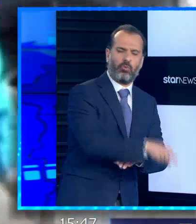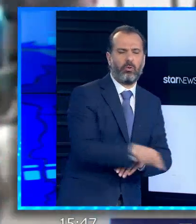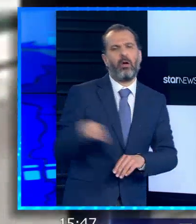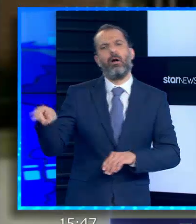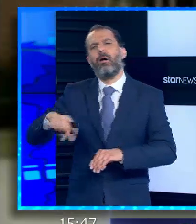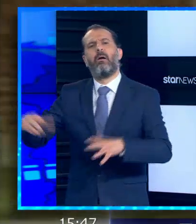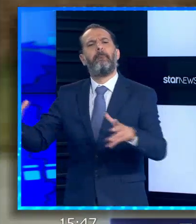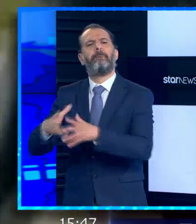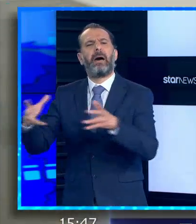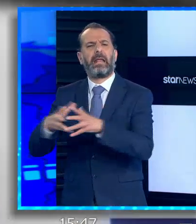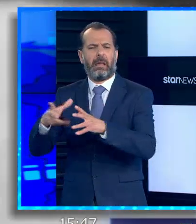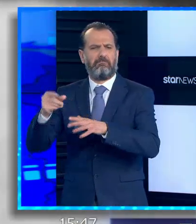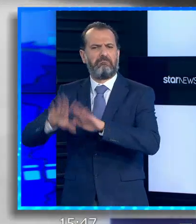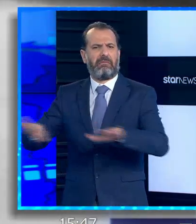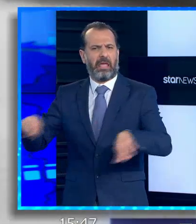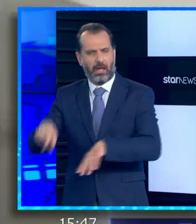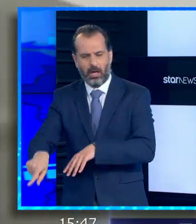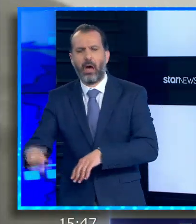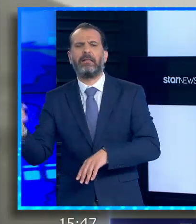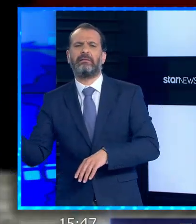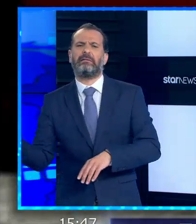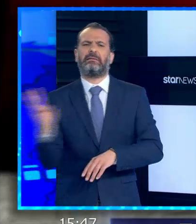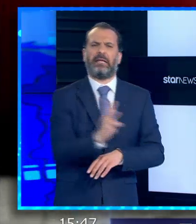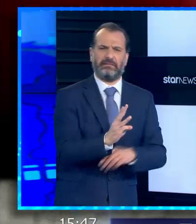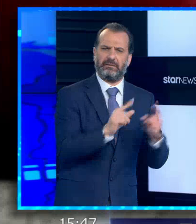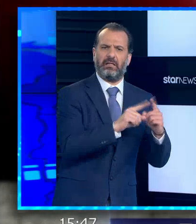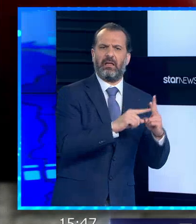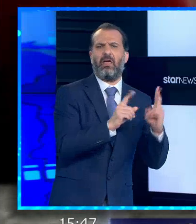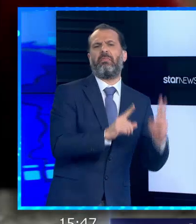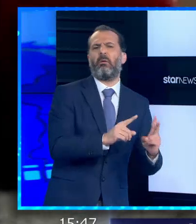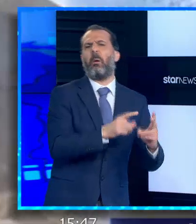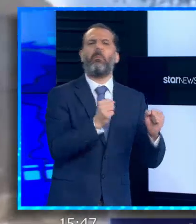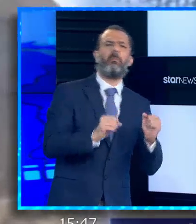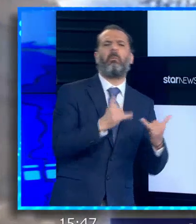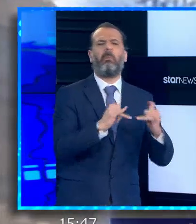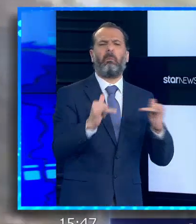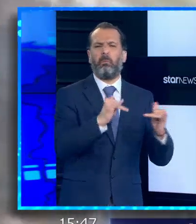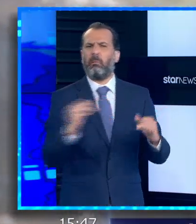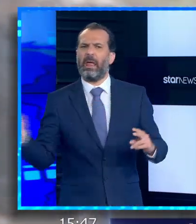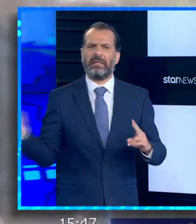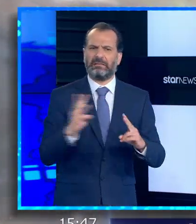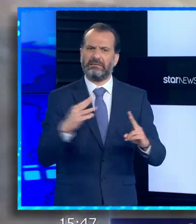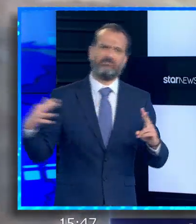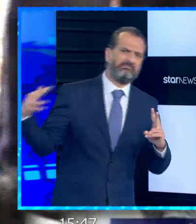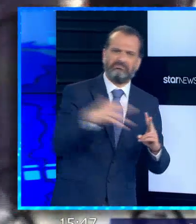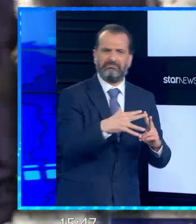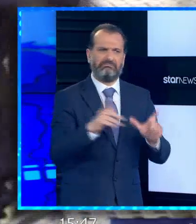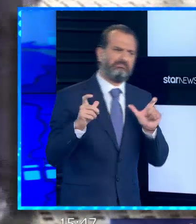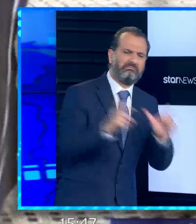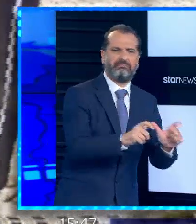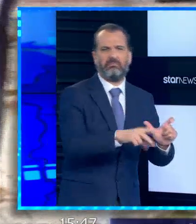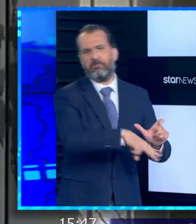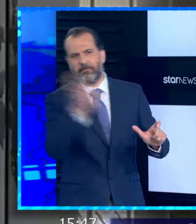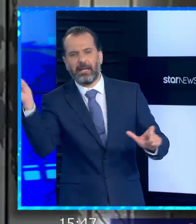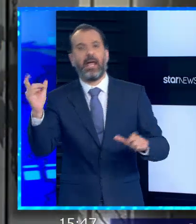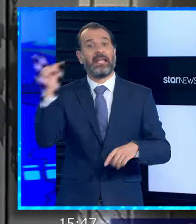2 14χρονών, σύμφωνα με την αστυνομία. Τρεις ανήλικοι δράστες πλησίασαν τους 14χρονους και αφού τους ακινητοποίησαν, τους αφαίρεσαν ένα